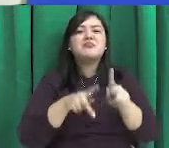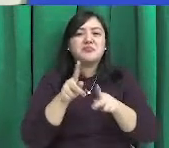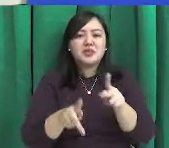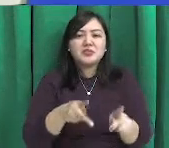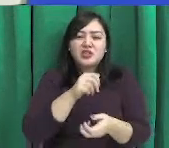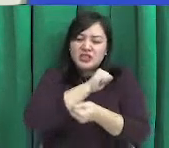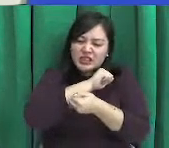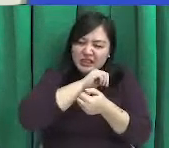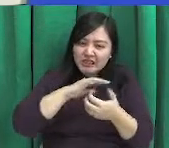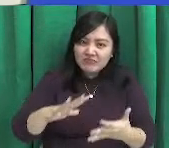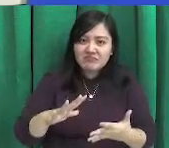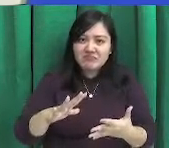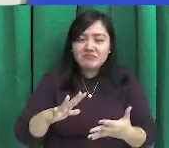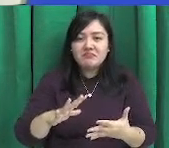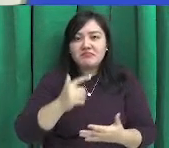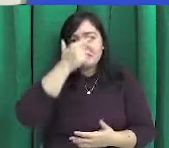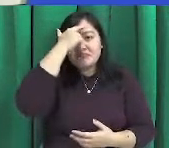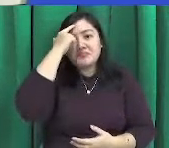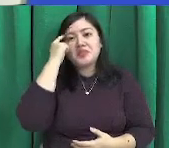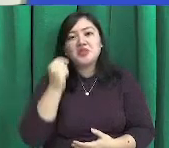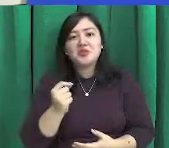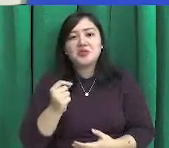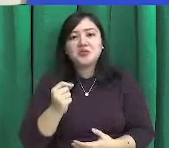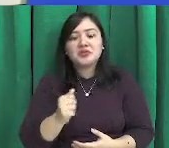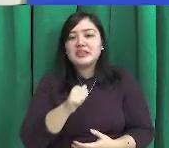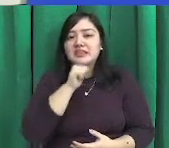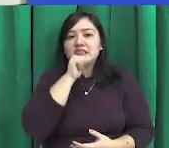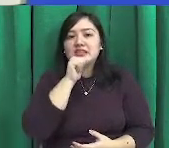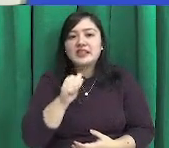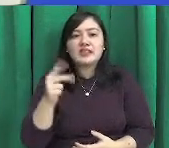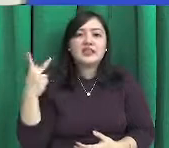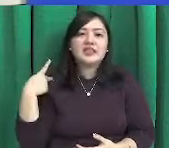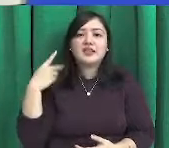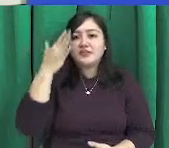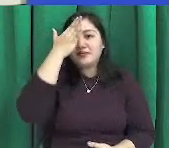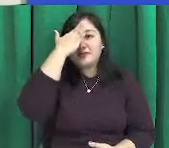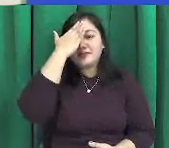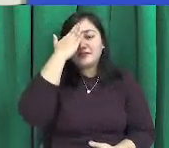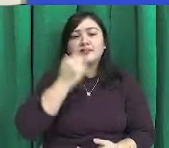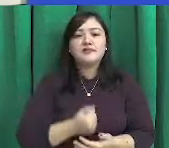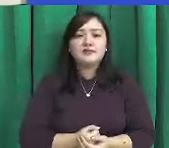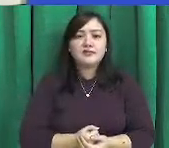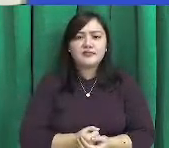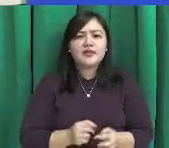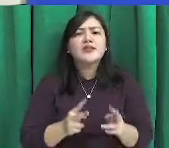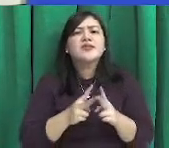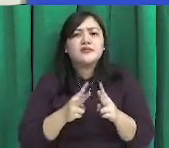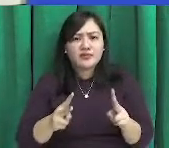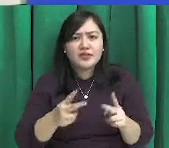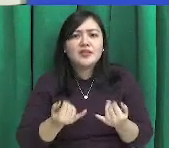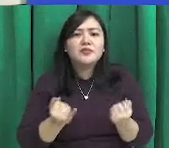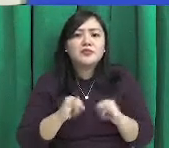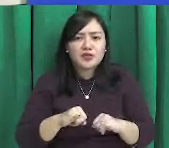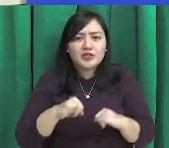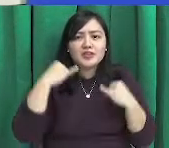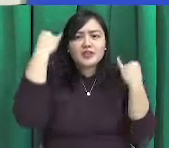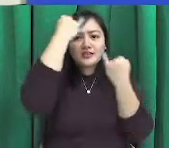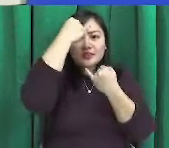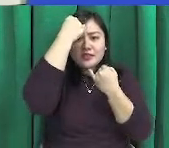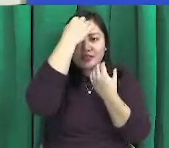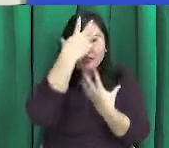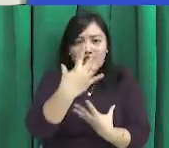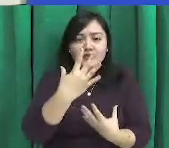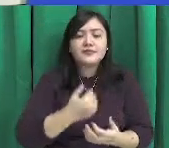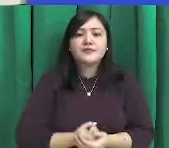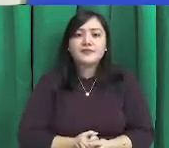knowledge. See that? So, kaya nga impormasyon, napakahalaga. Wag ho nating